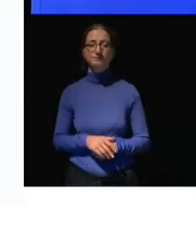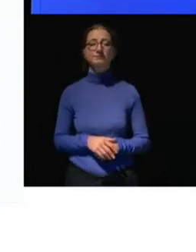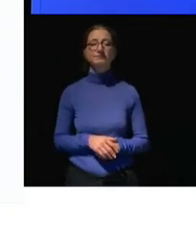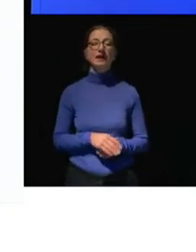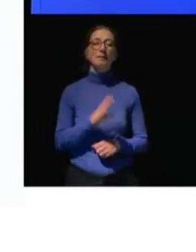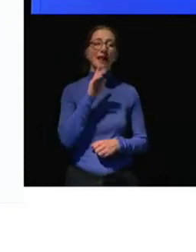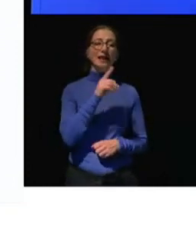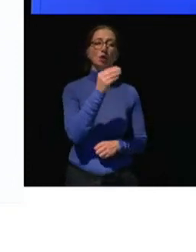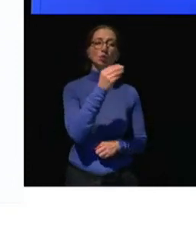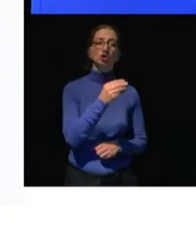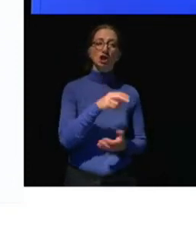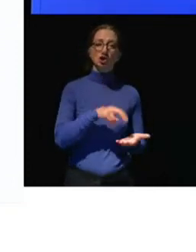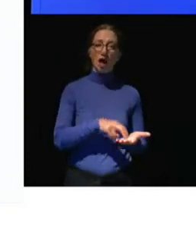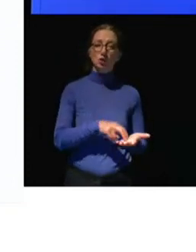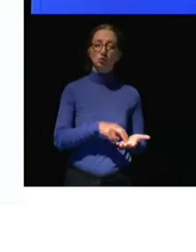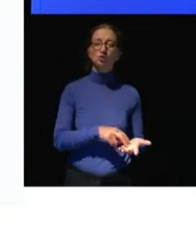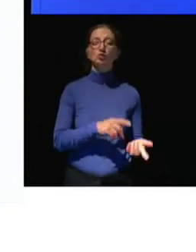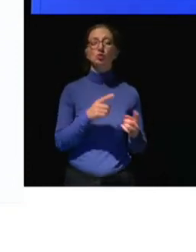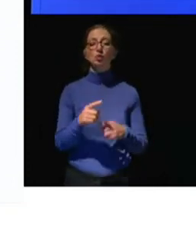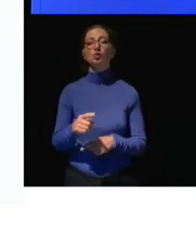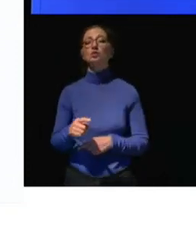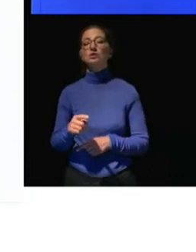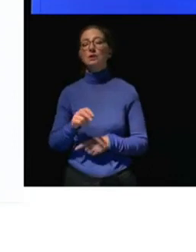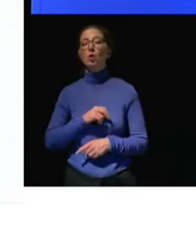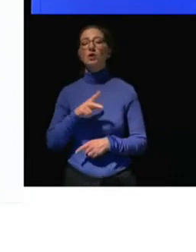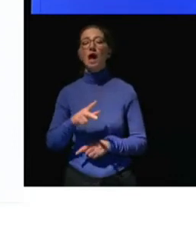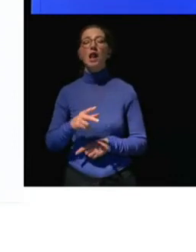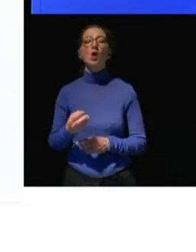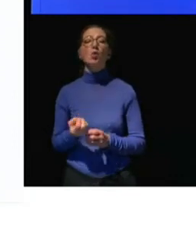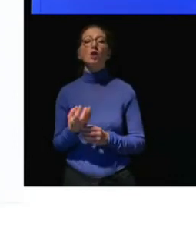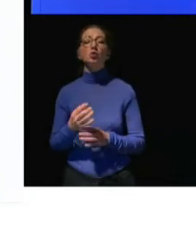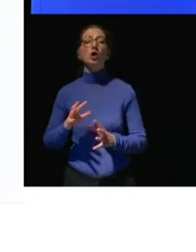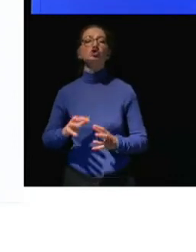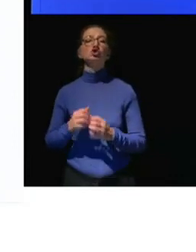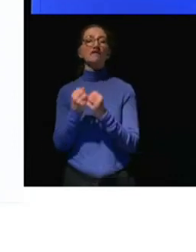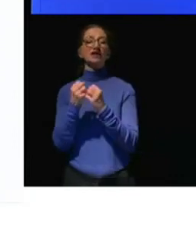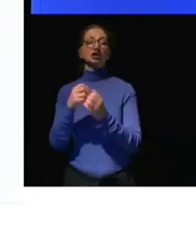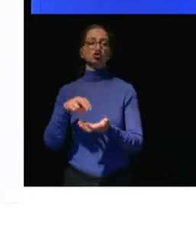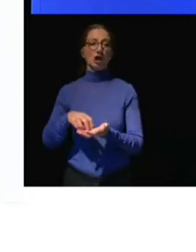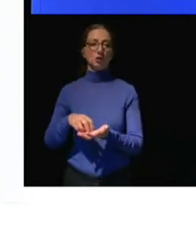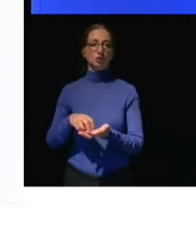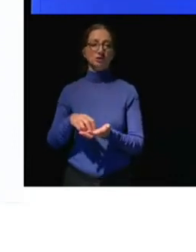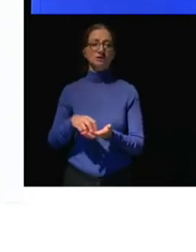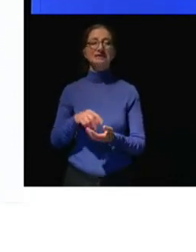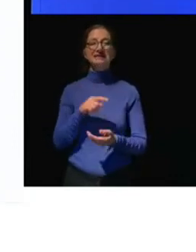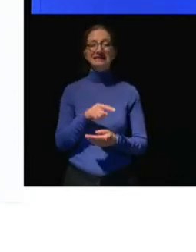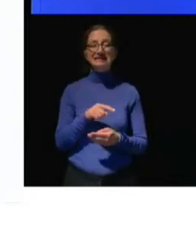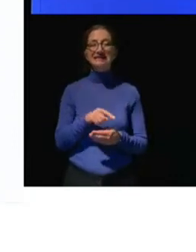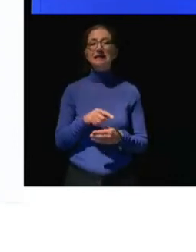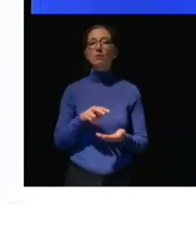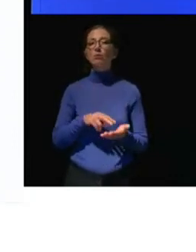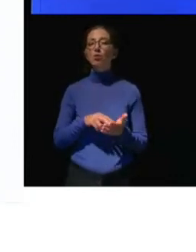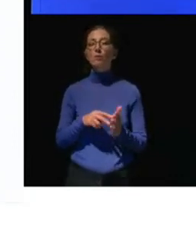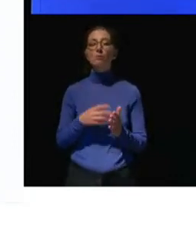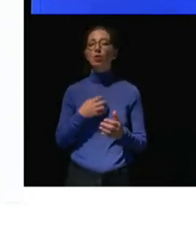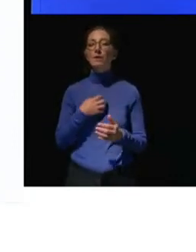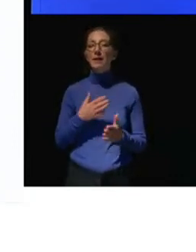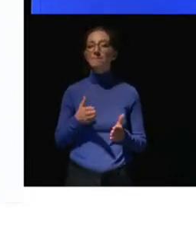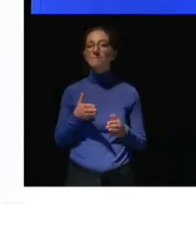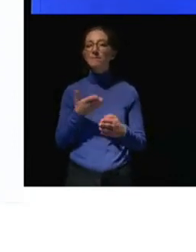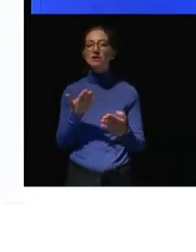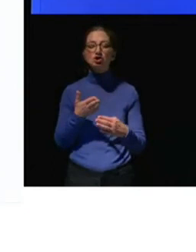und in Portugal der Kulturschaffendenstatus, die die Problematik der Zwischenzeiten adressieren, also